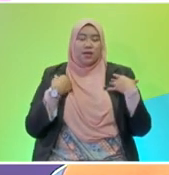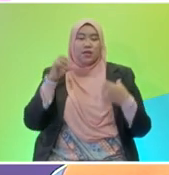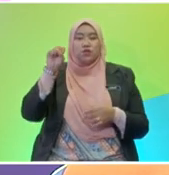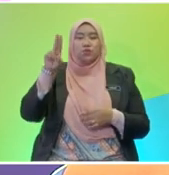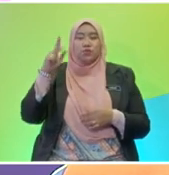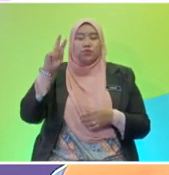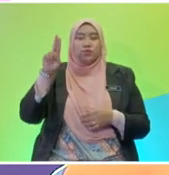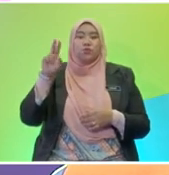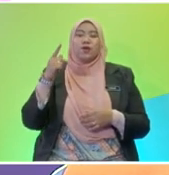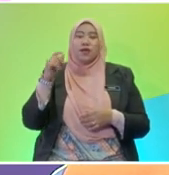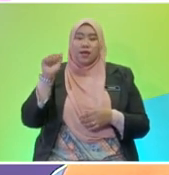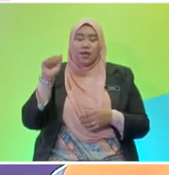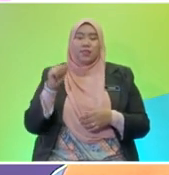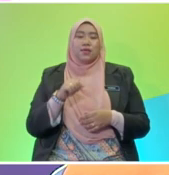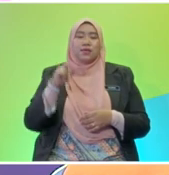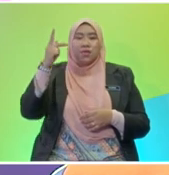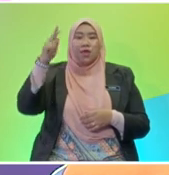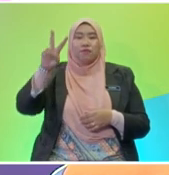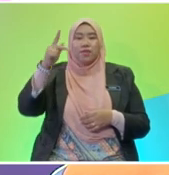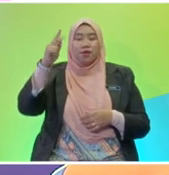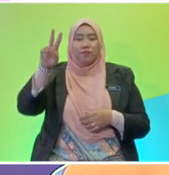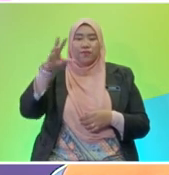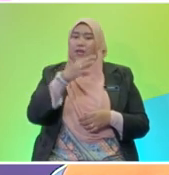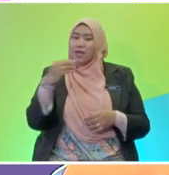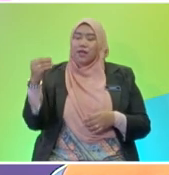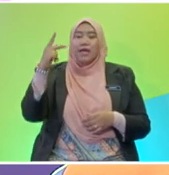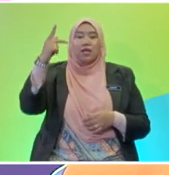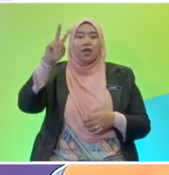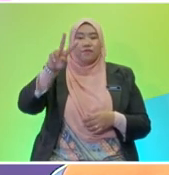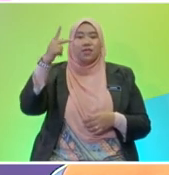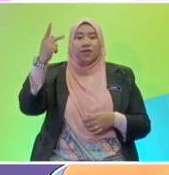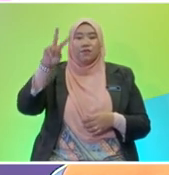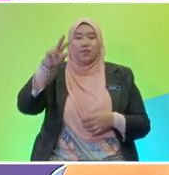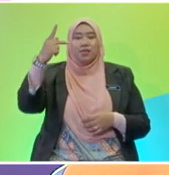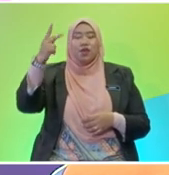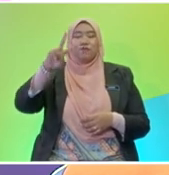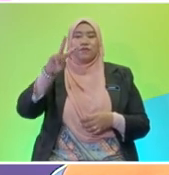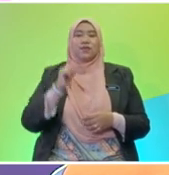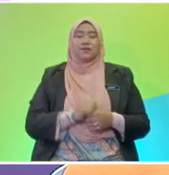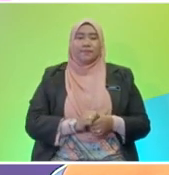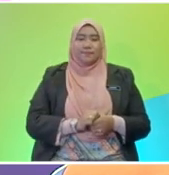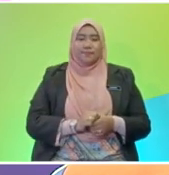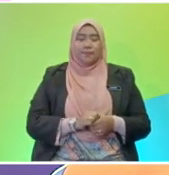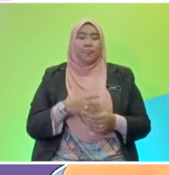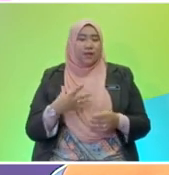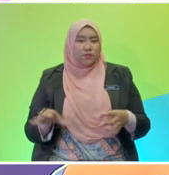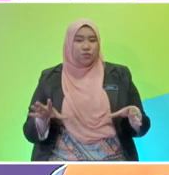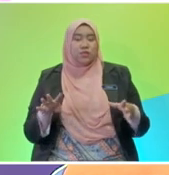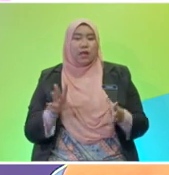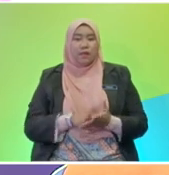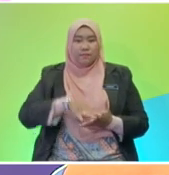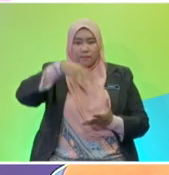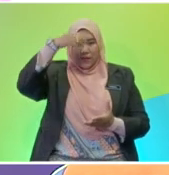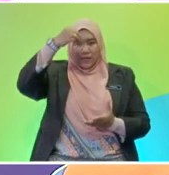terbuka Kevin Kevi dan juga Kevin Kevi dan selain itu juga kita udah belajar berbagai